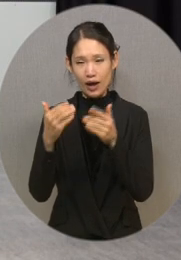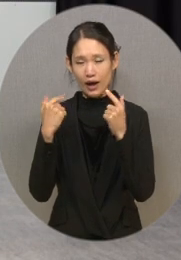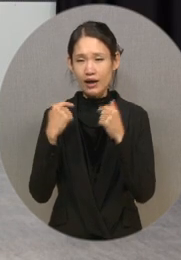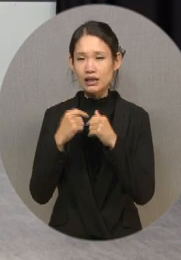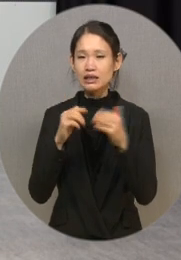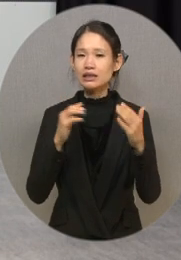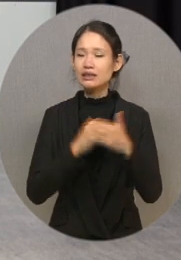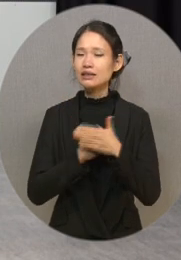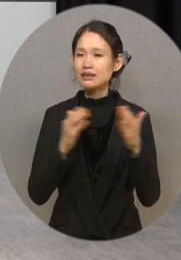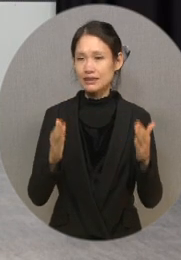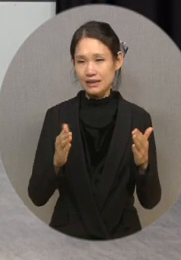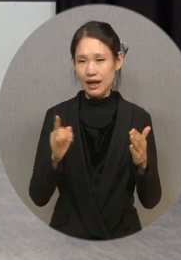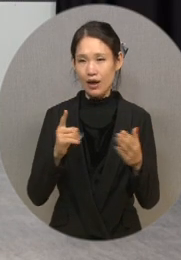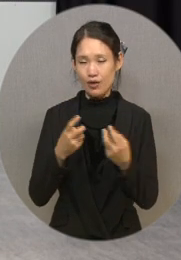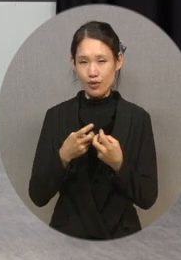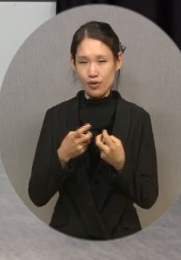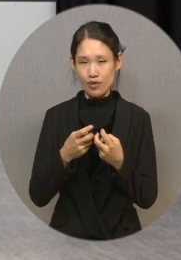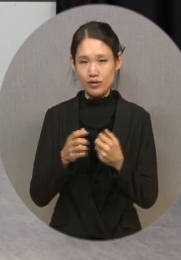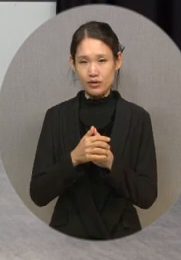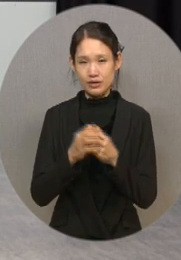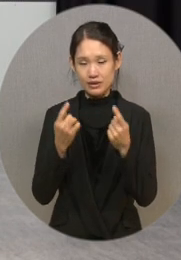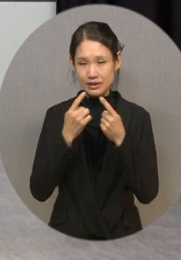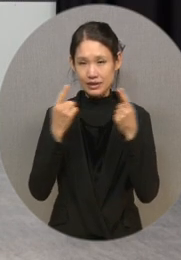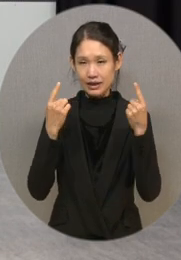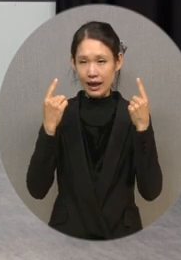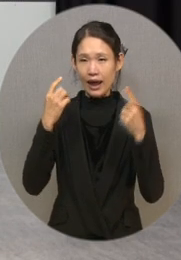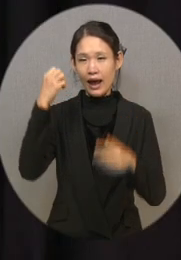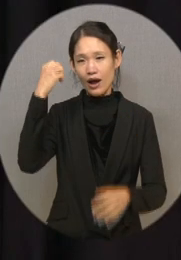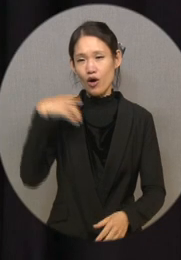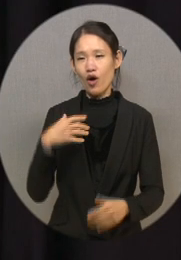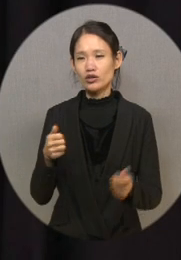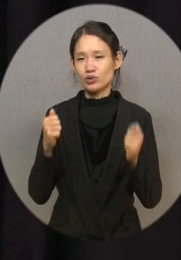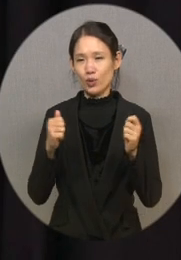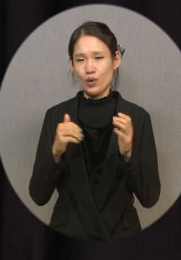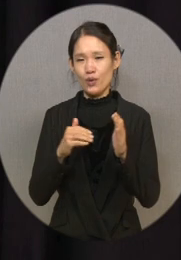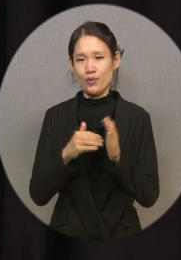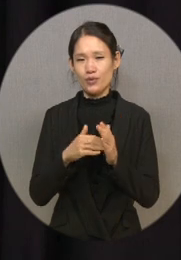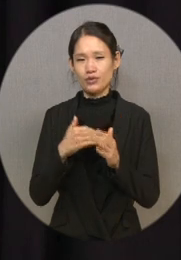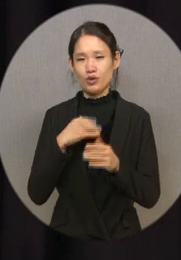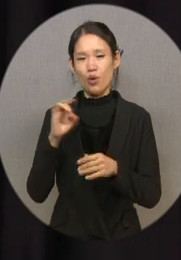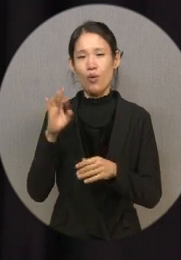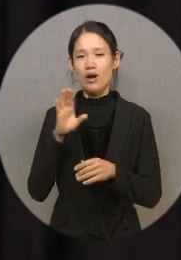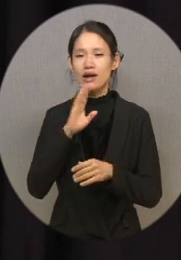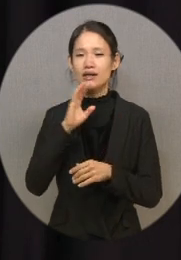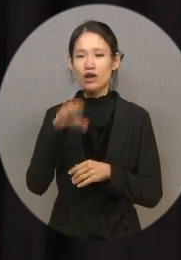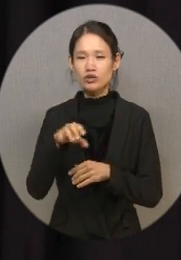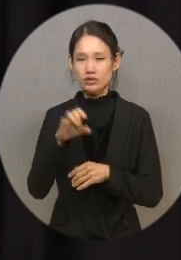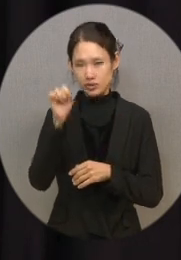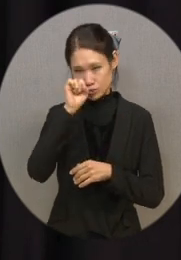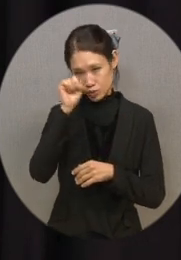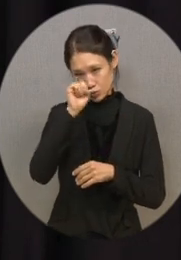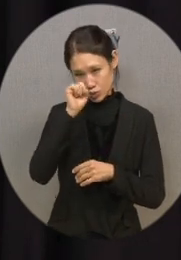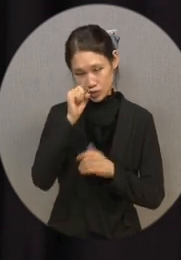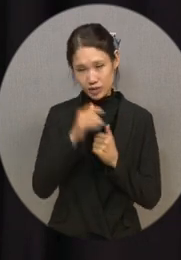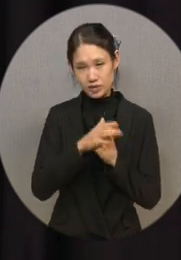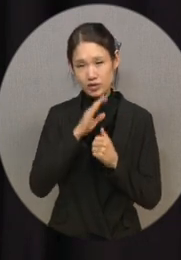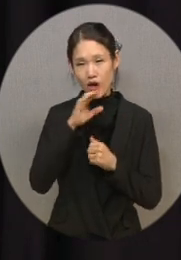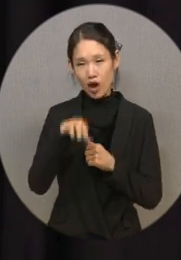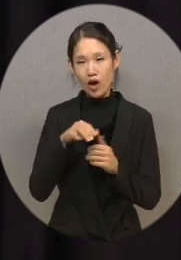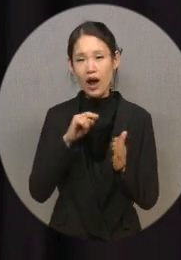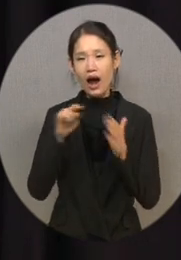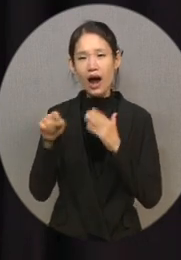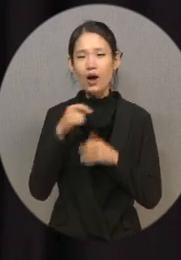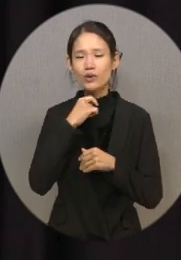이제 이제 대학원을 마치고요. 네네. 저는 원래 현장을 좋아하기 때문에 현장에 가려고